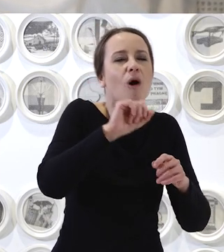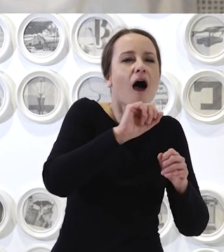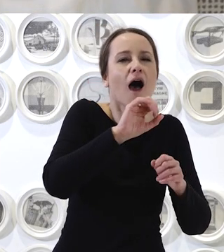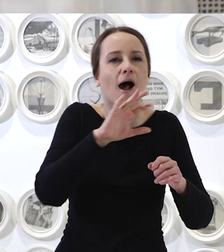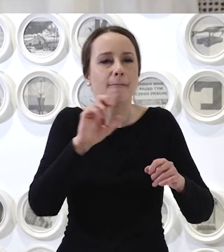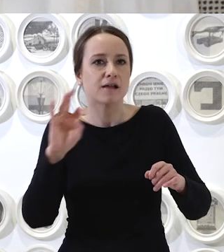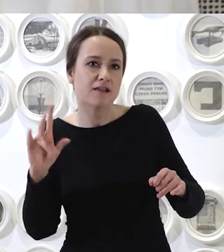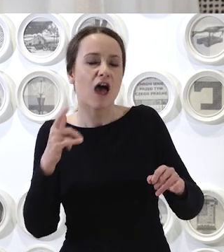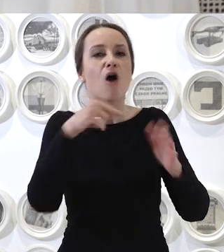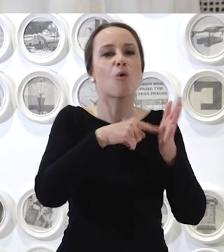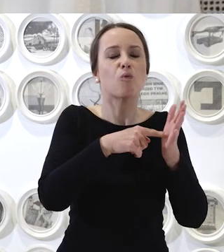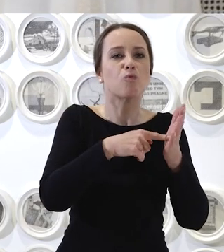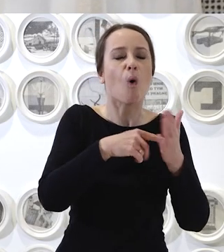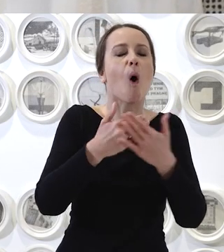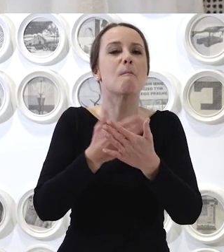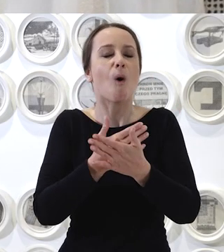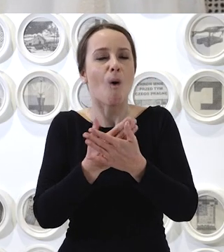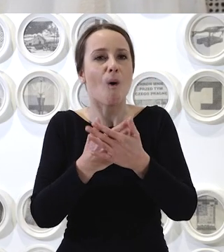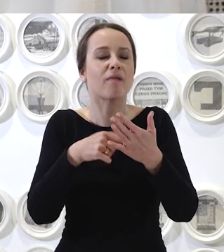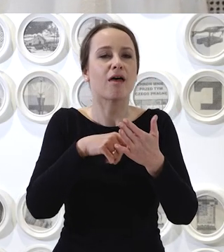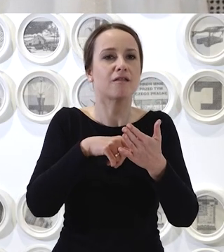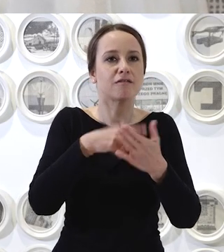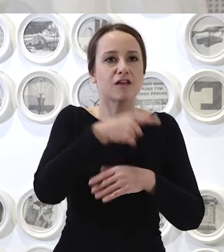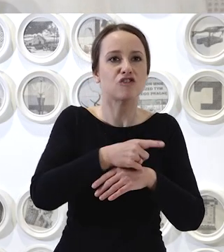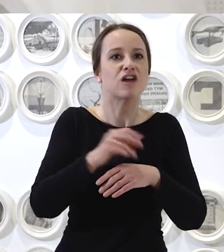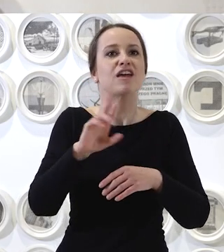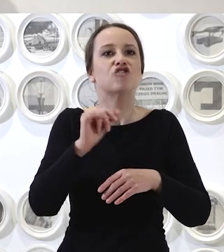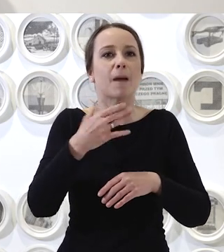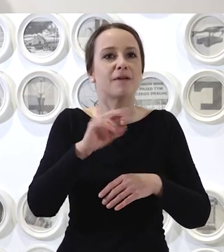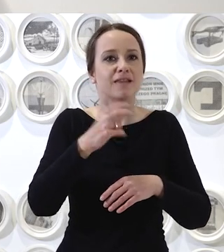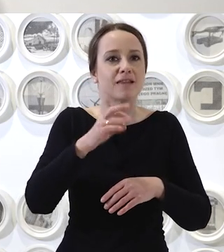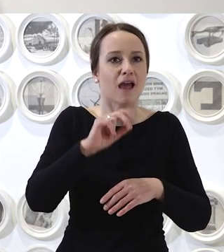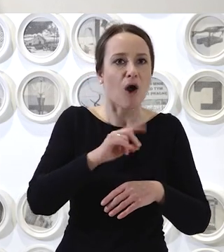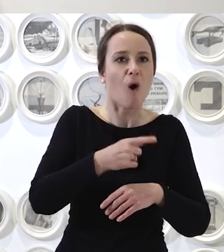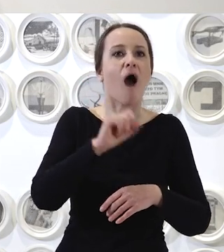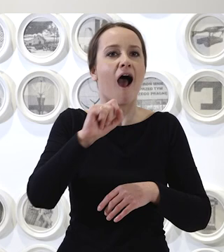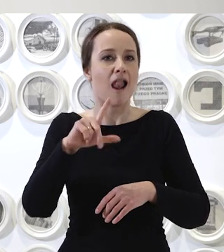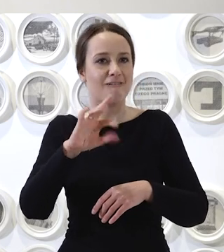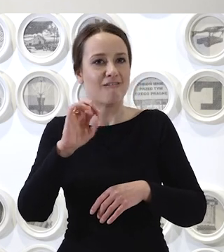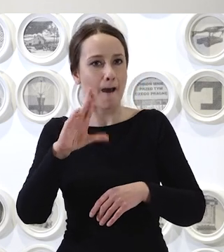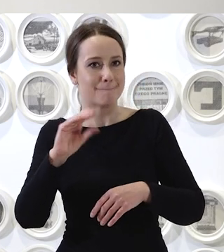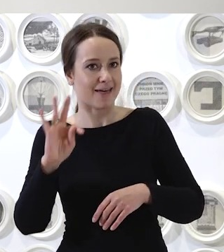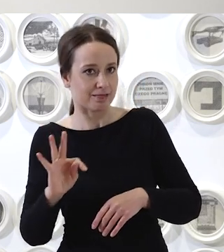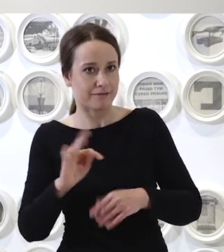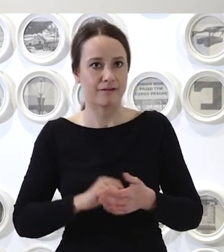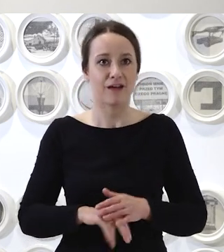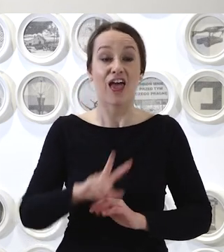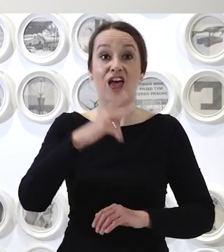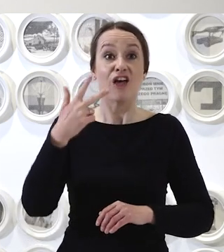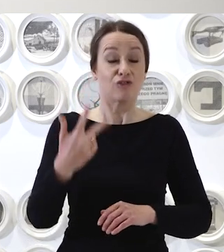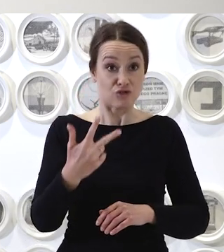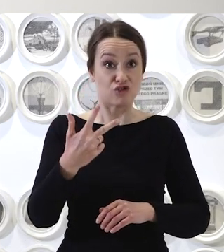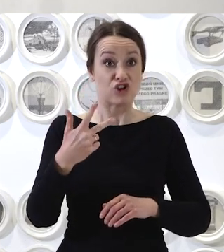modernistycznego alfabetu władysława strzemińskiego w górnych trzech rzędach